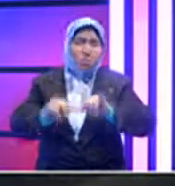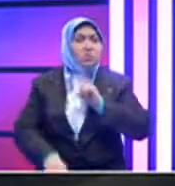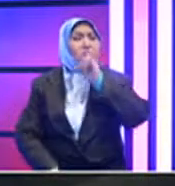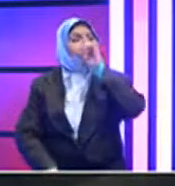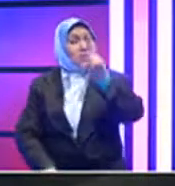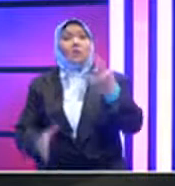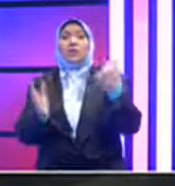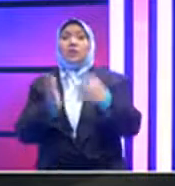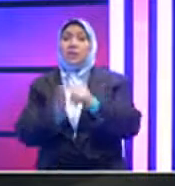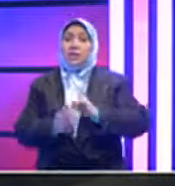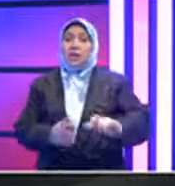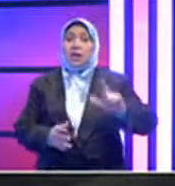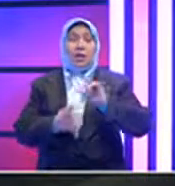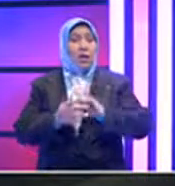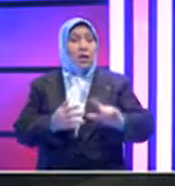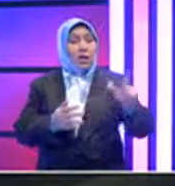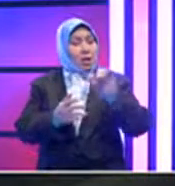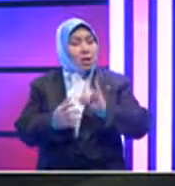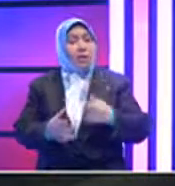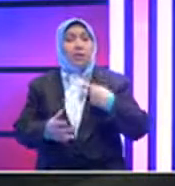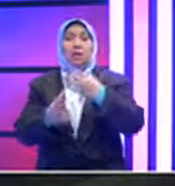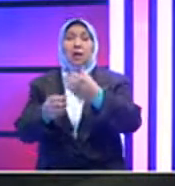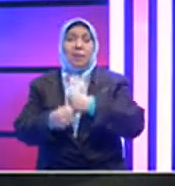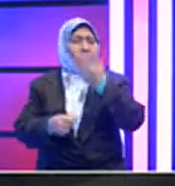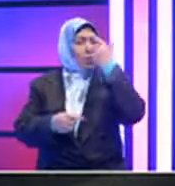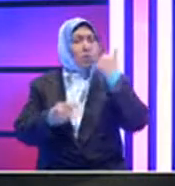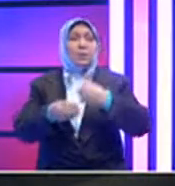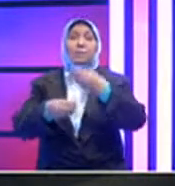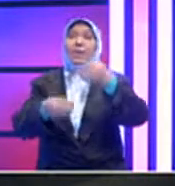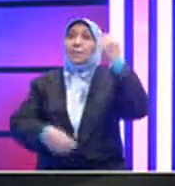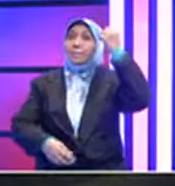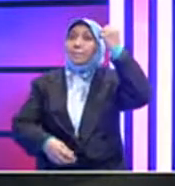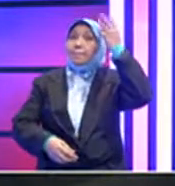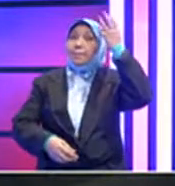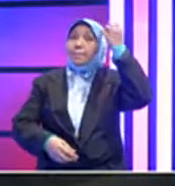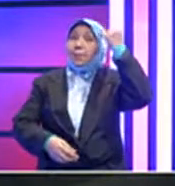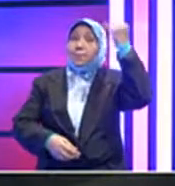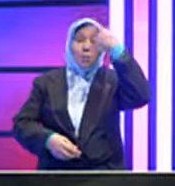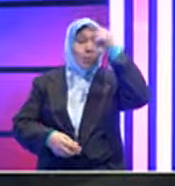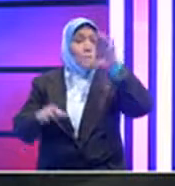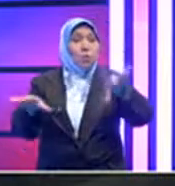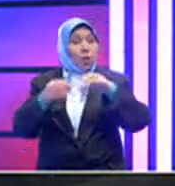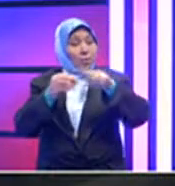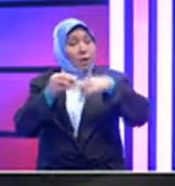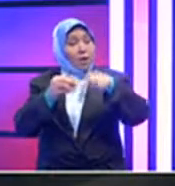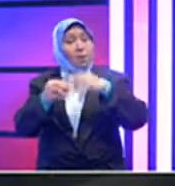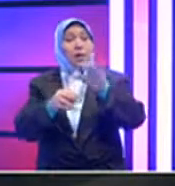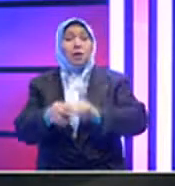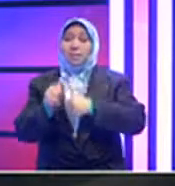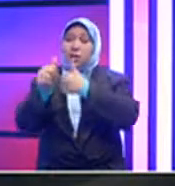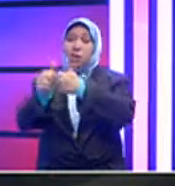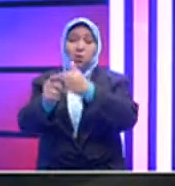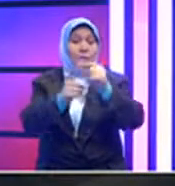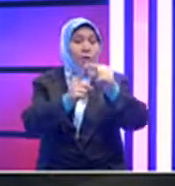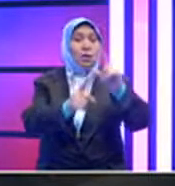inilah Khazanah yakin akbarullah berukuran India akan memberi inspirasi usahanya kepada kita untuk buat pekaro pekade mengikut